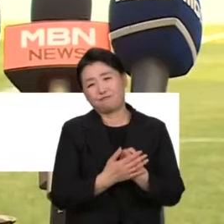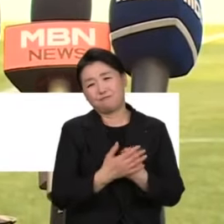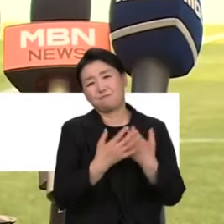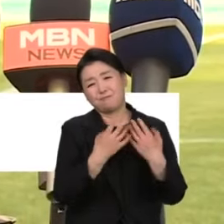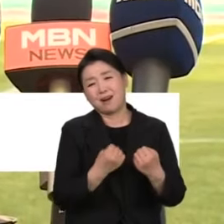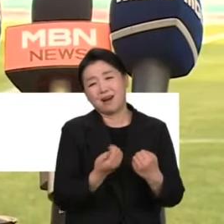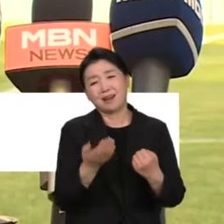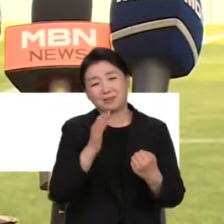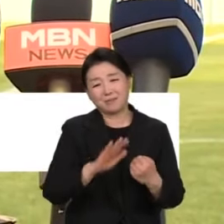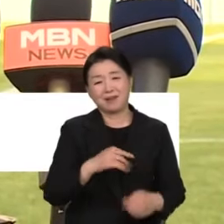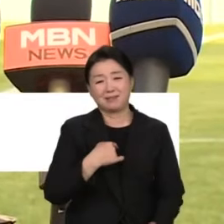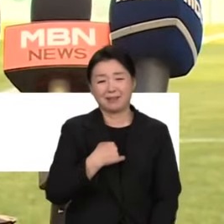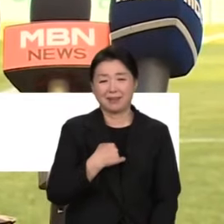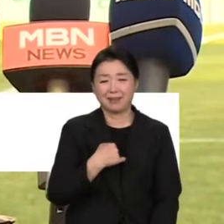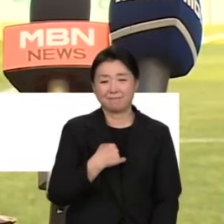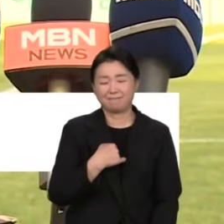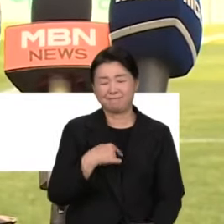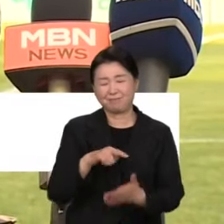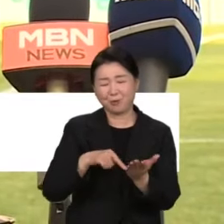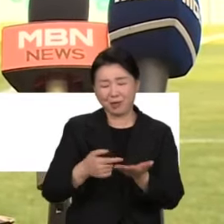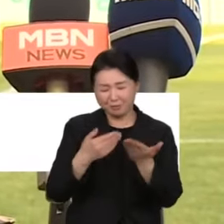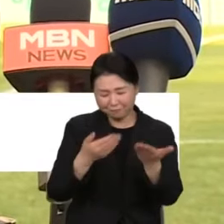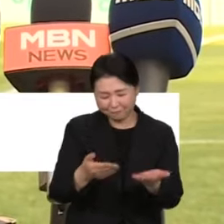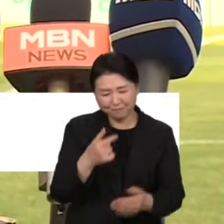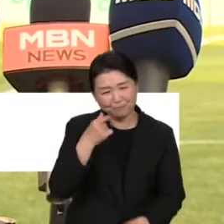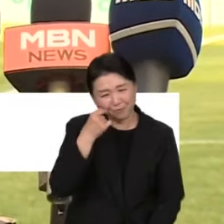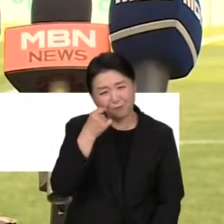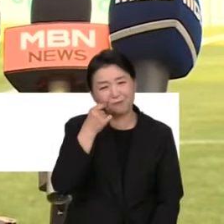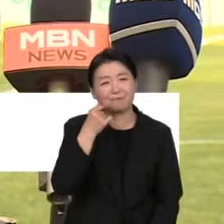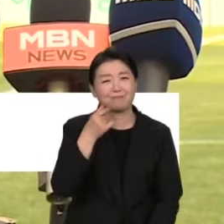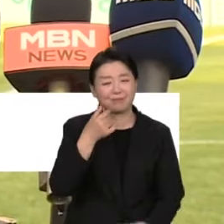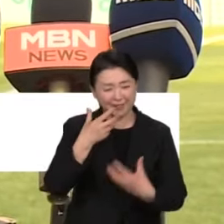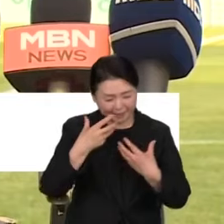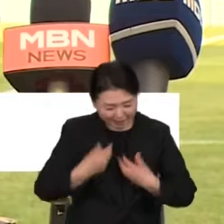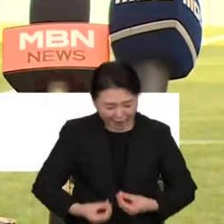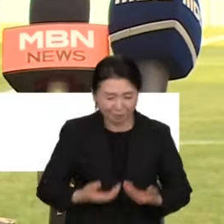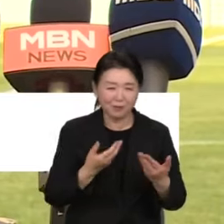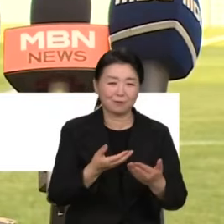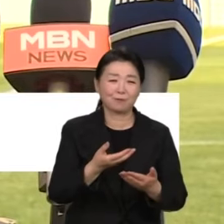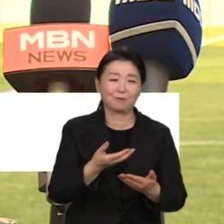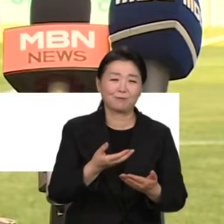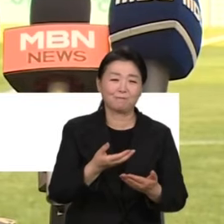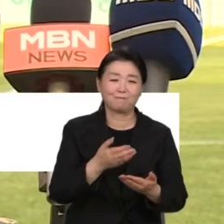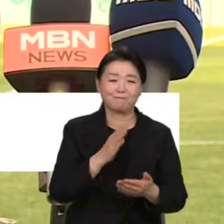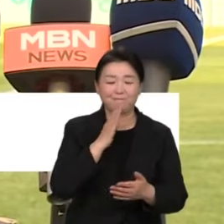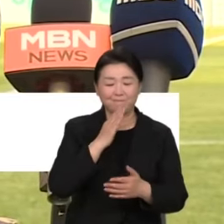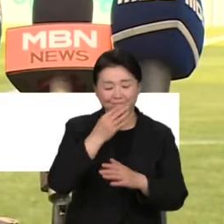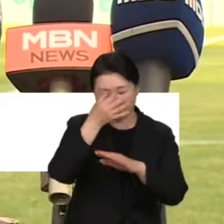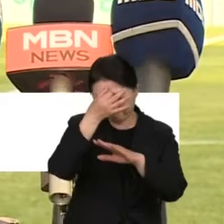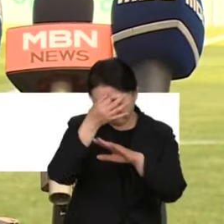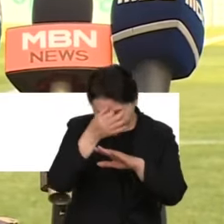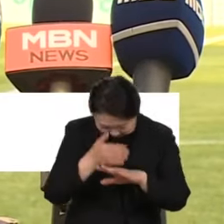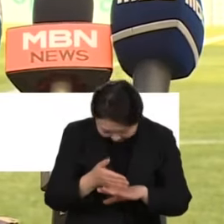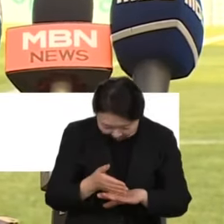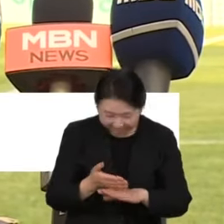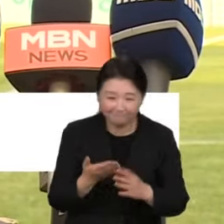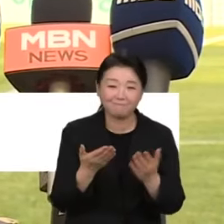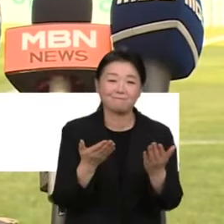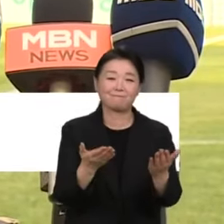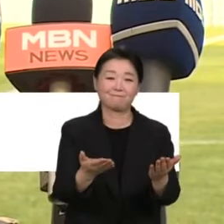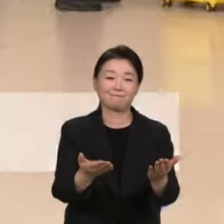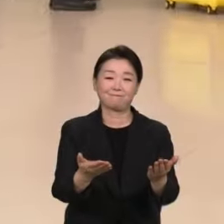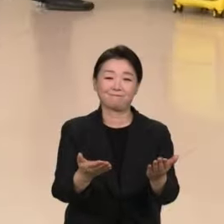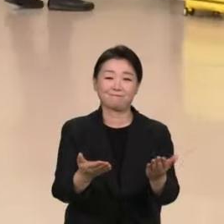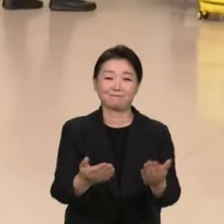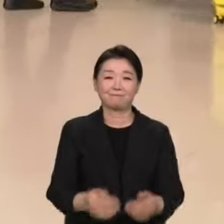그만큼 보답 해 드리지 못하고 실망시켜 드려 일단 너무 죄송하다는